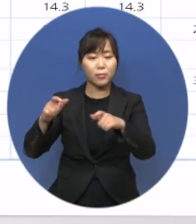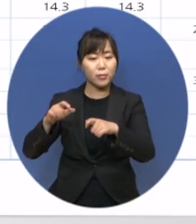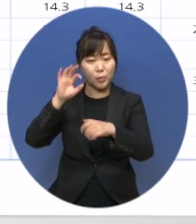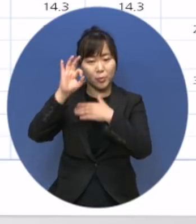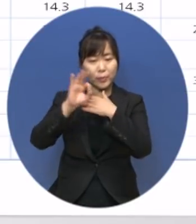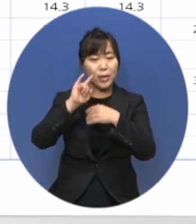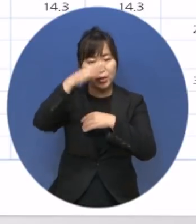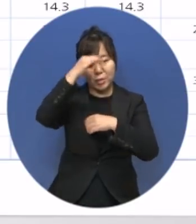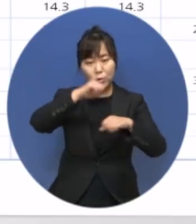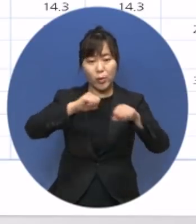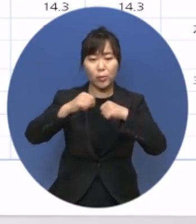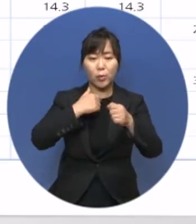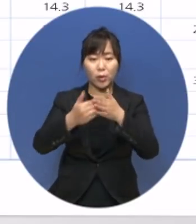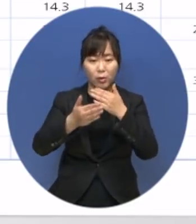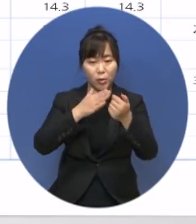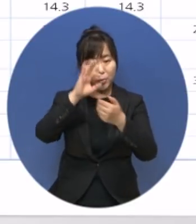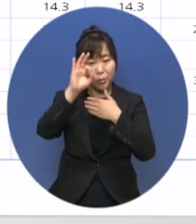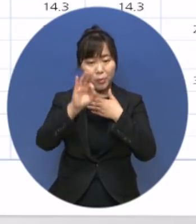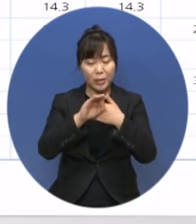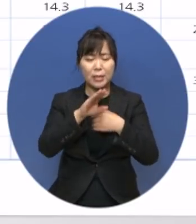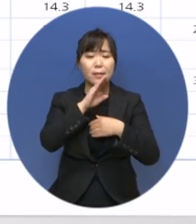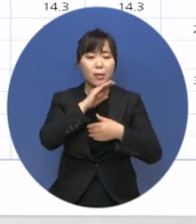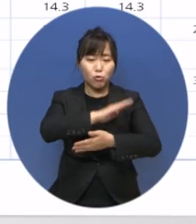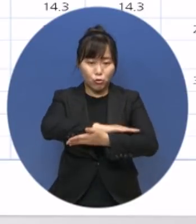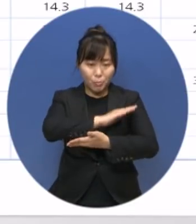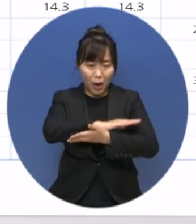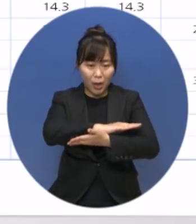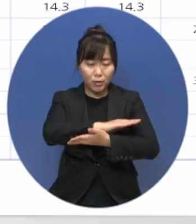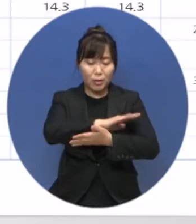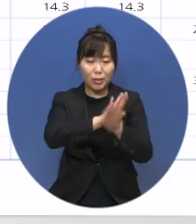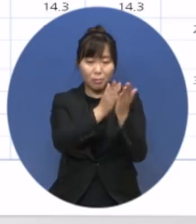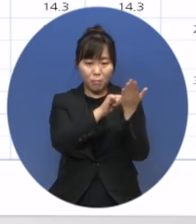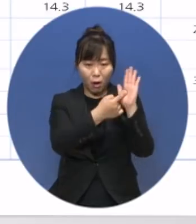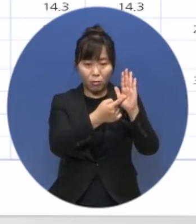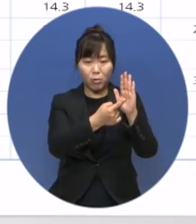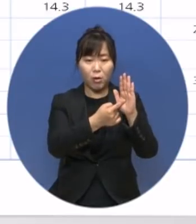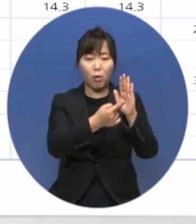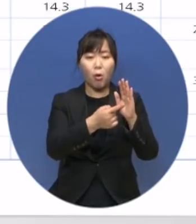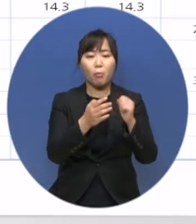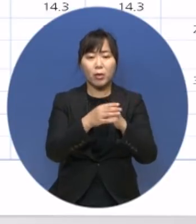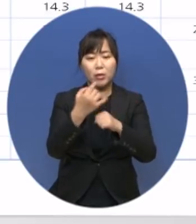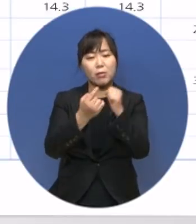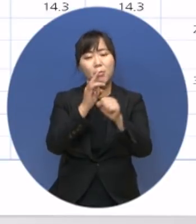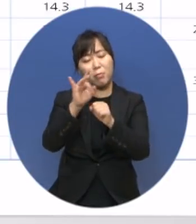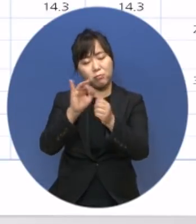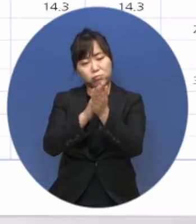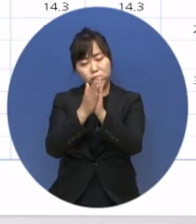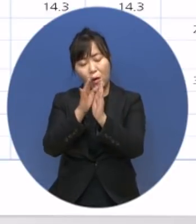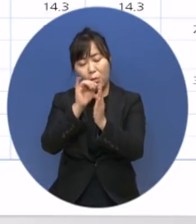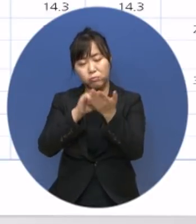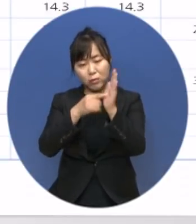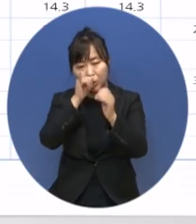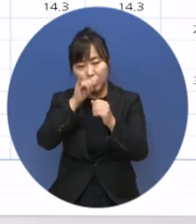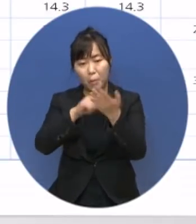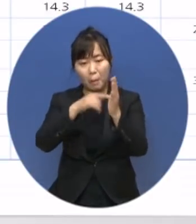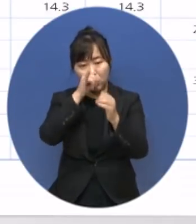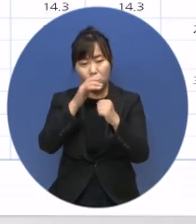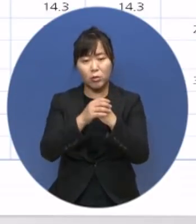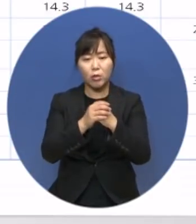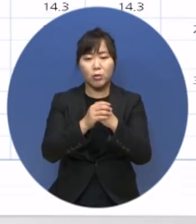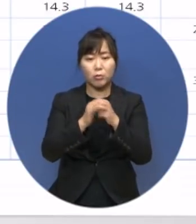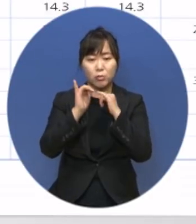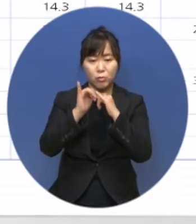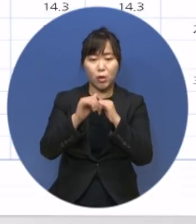분야별로 예술활동 경력을 살펴보면 실제로 출판, 출간, 연재 발표가 가장 높았고 그 다음 수상,